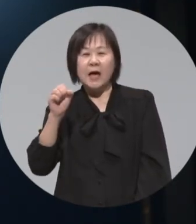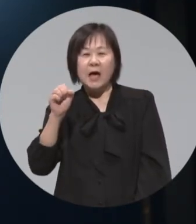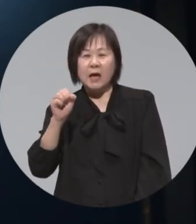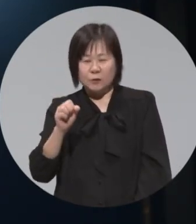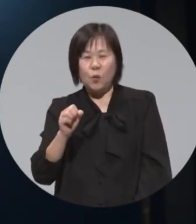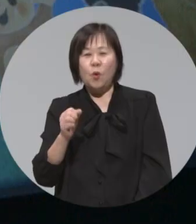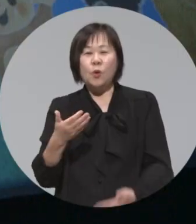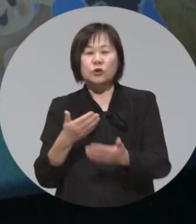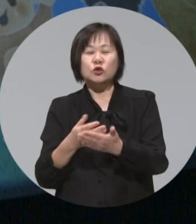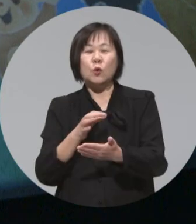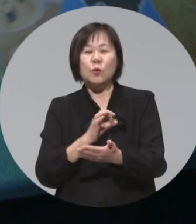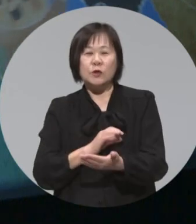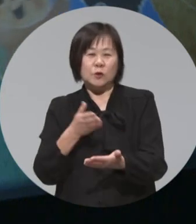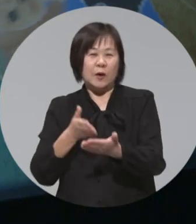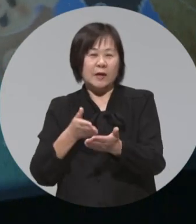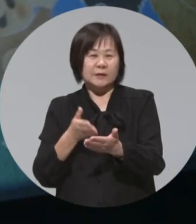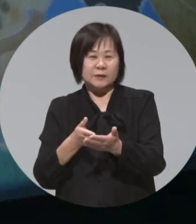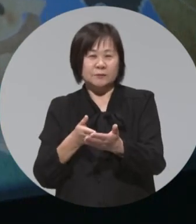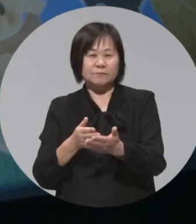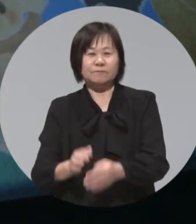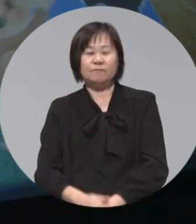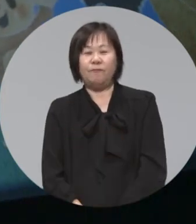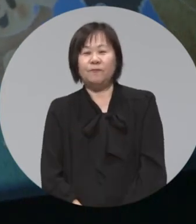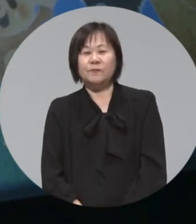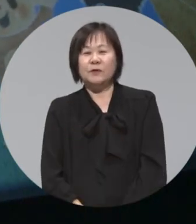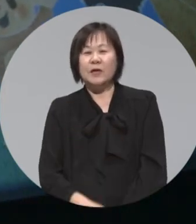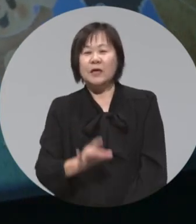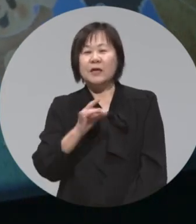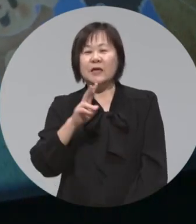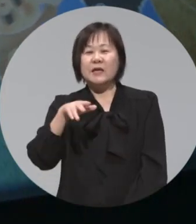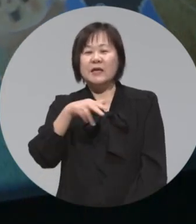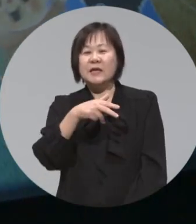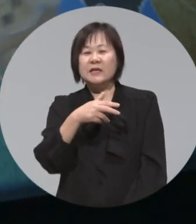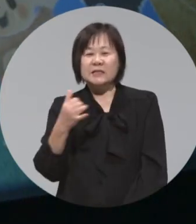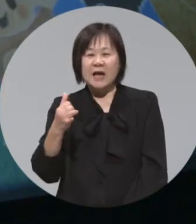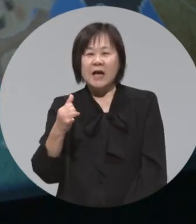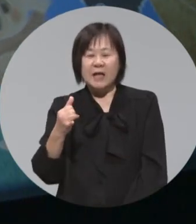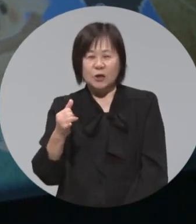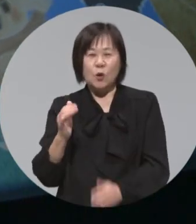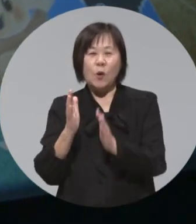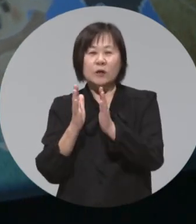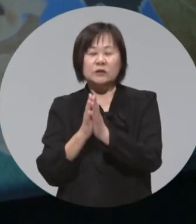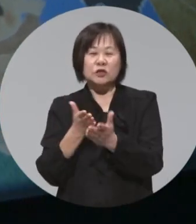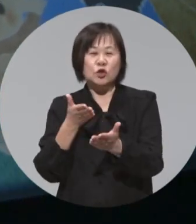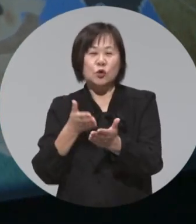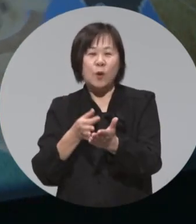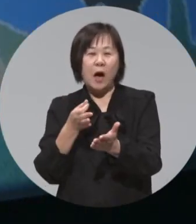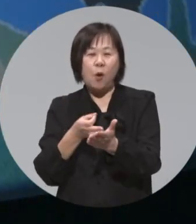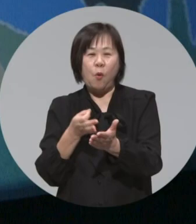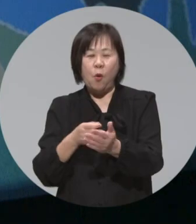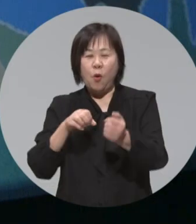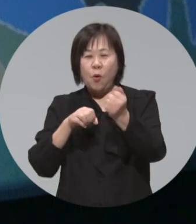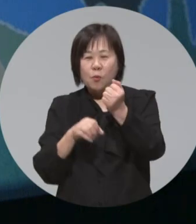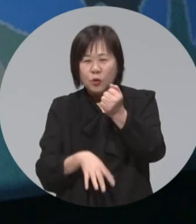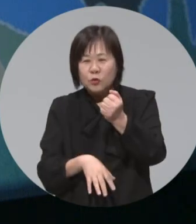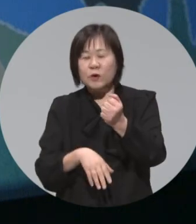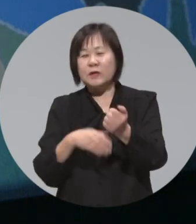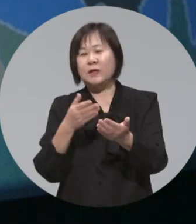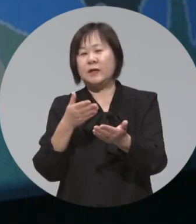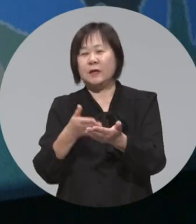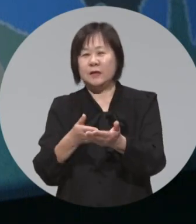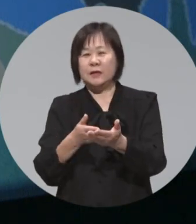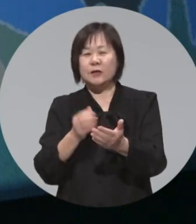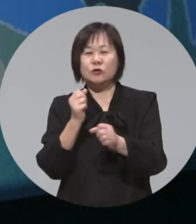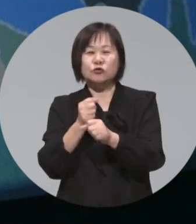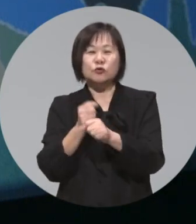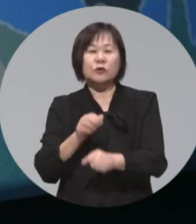説です。星座のお話シリーズはギリシャ神話をもとに作っております。天文学シリーズはとてもお勉強になる、天文に詳